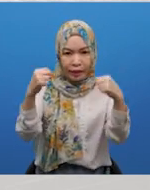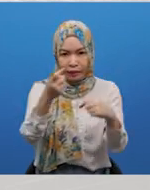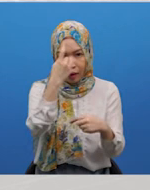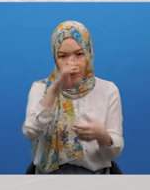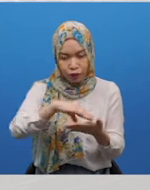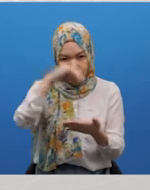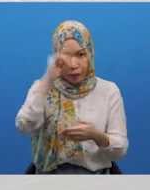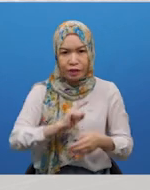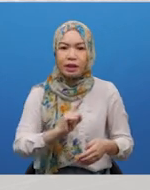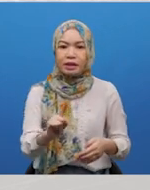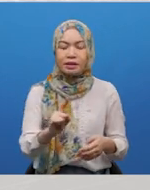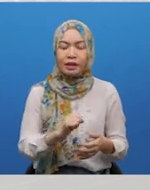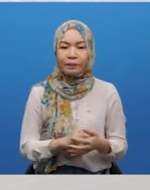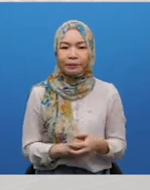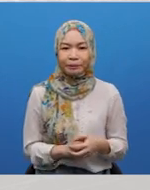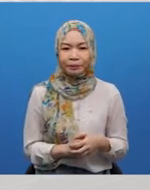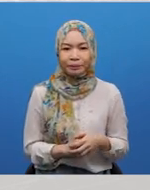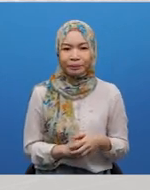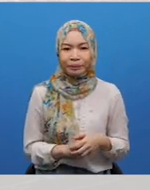ilmu agama Islam.